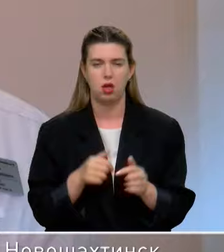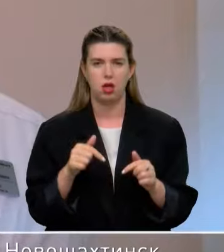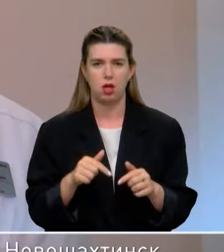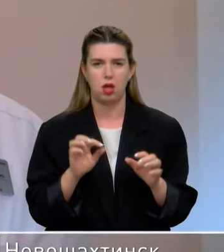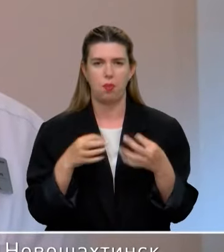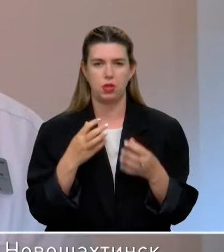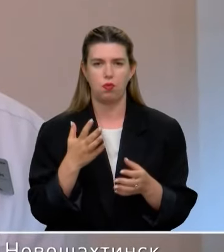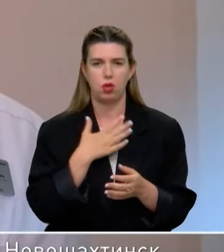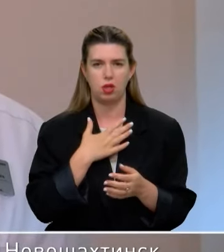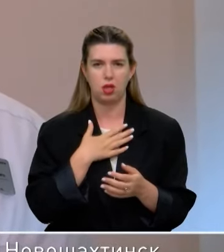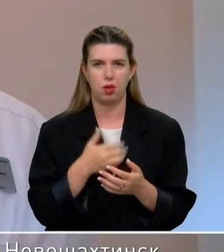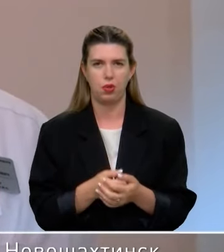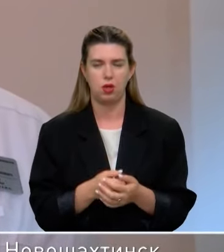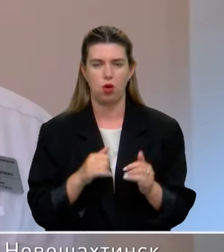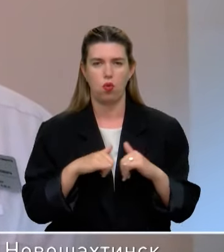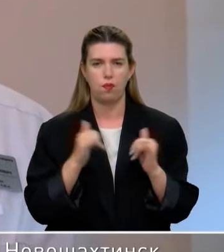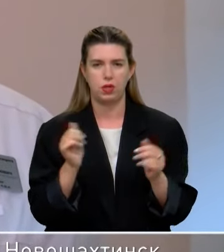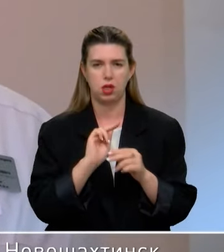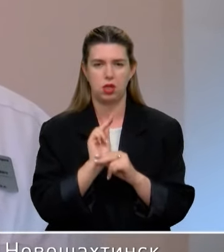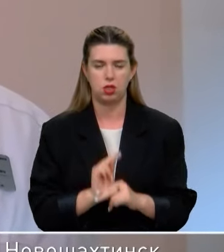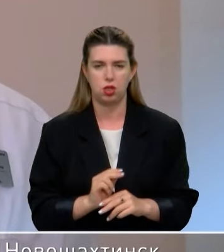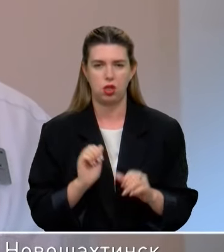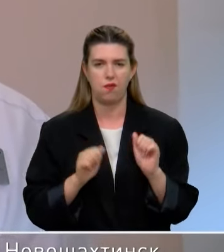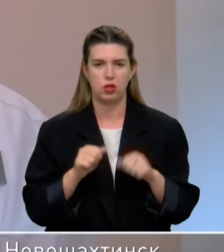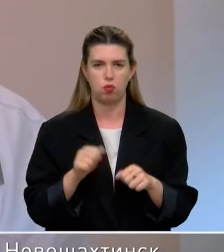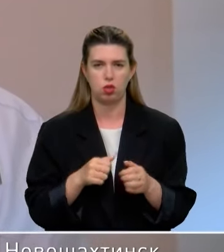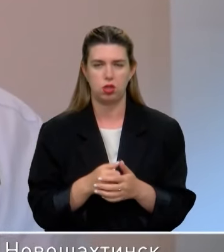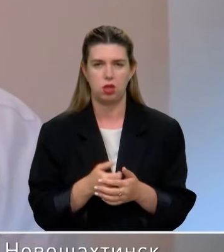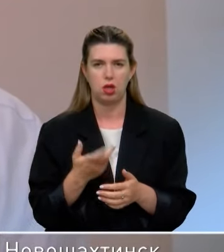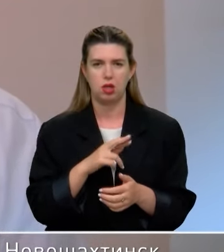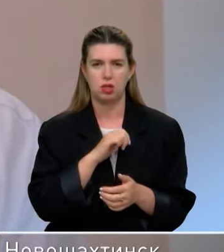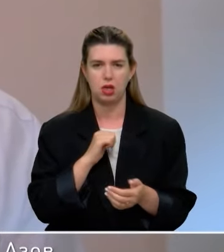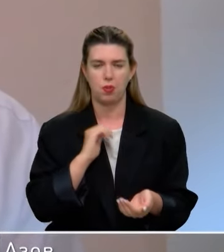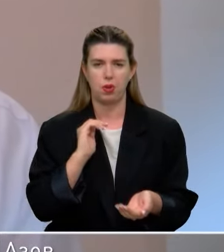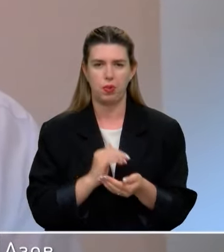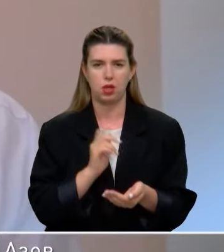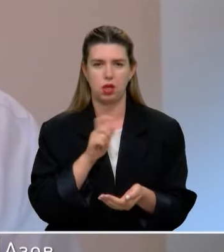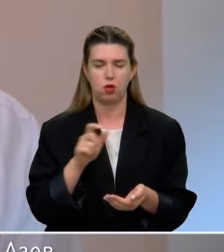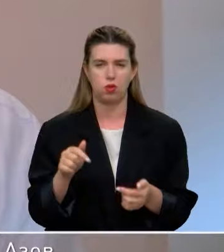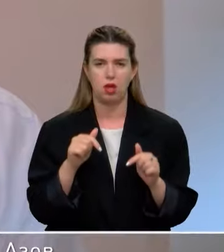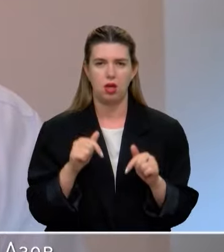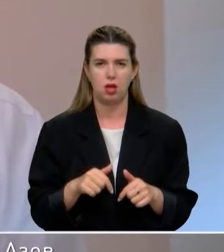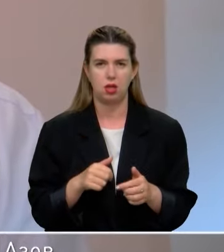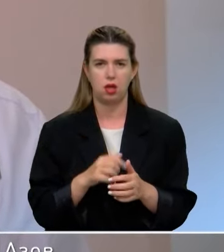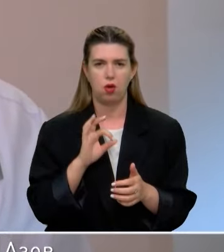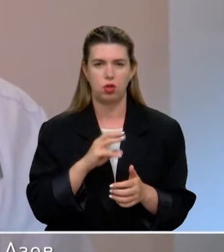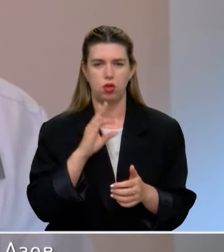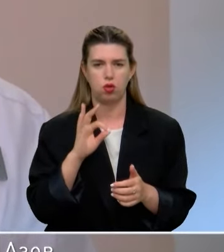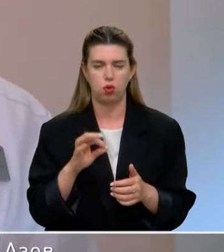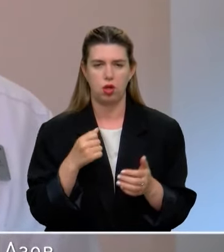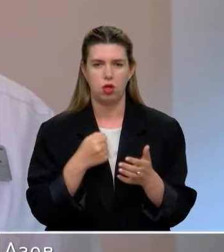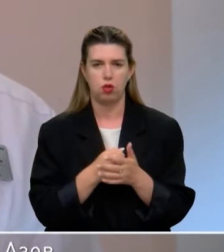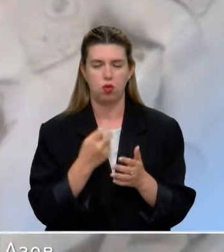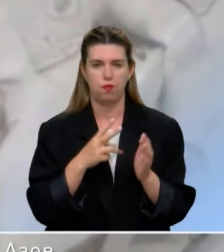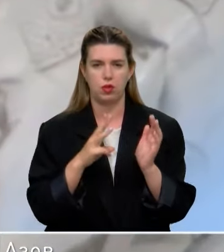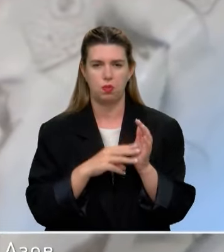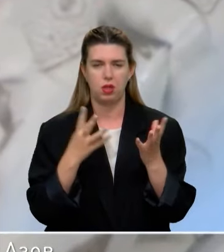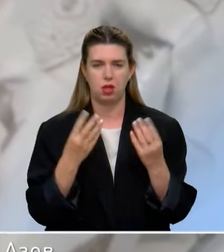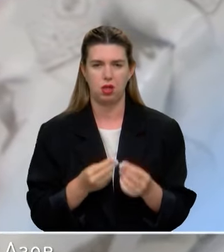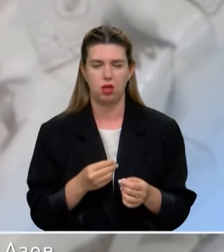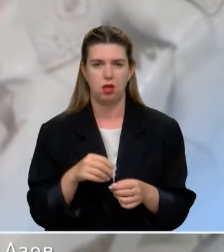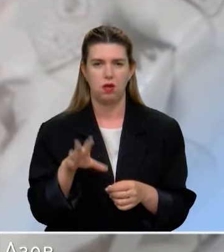позволит нам расширить лечебные возможности для самых маленьких пациентов Это от нуля до 28 дней